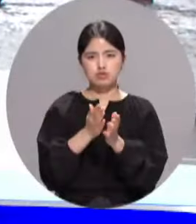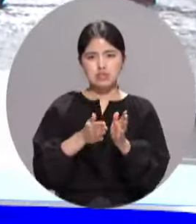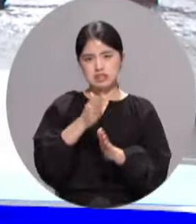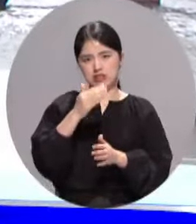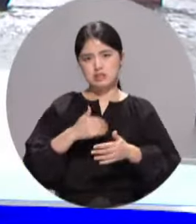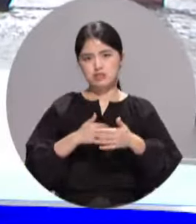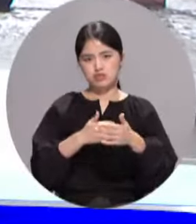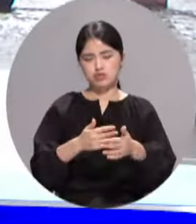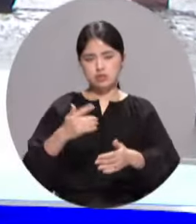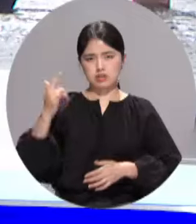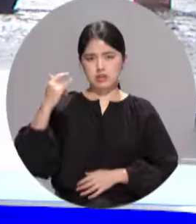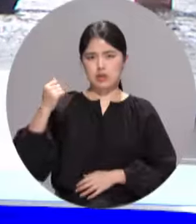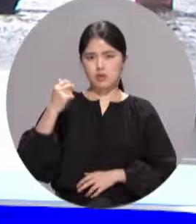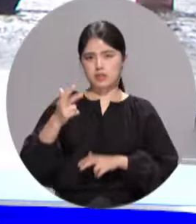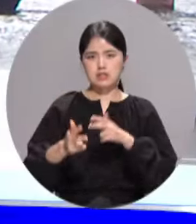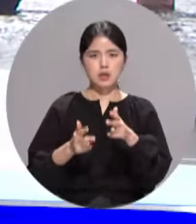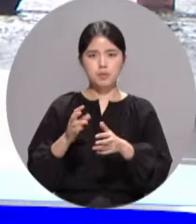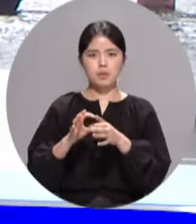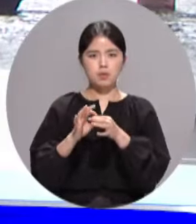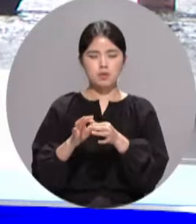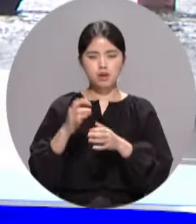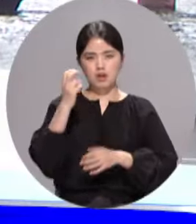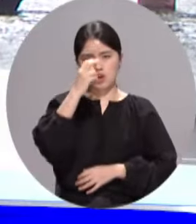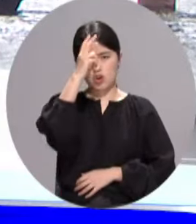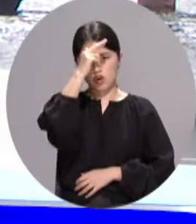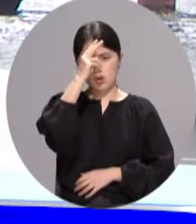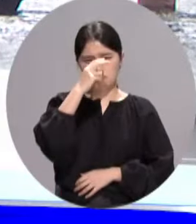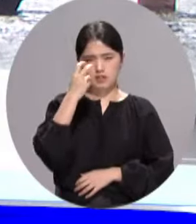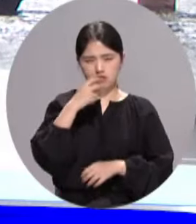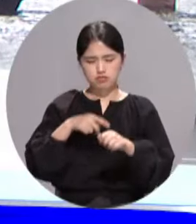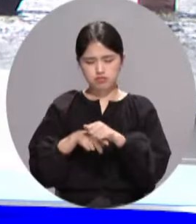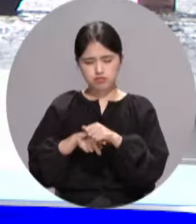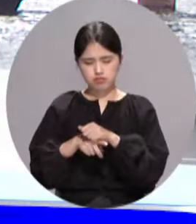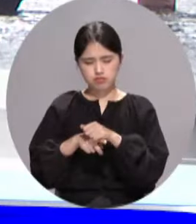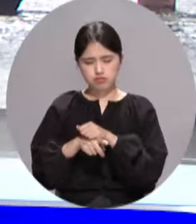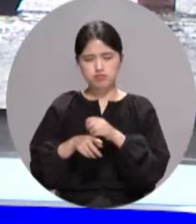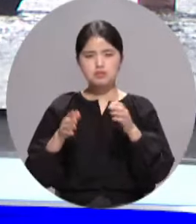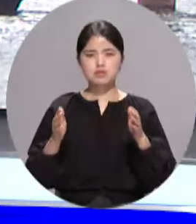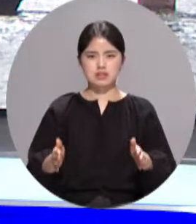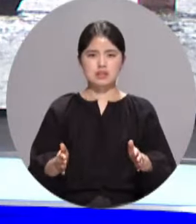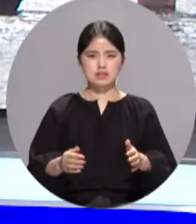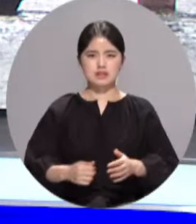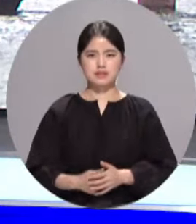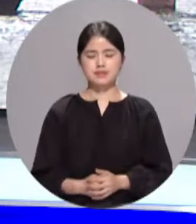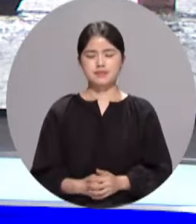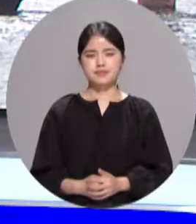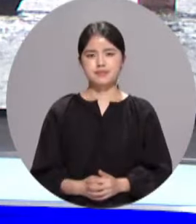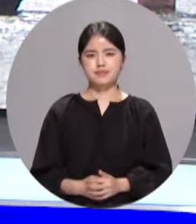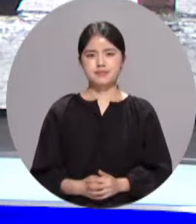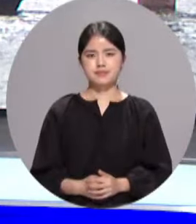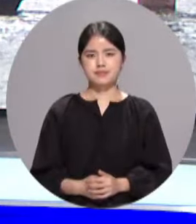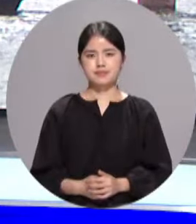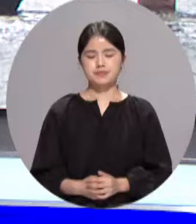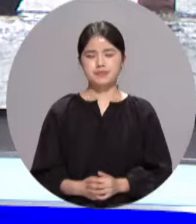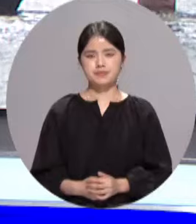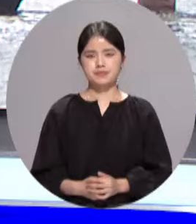추진한 육상태양광 사업과 관련해 검찰의 수사망에 좁혀 오던 상황이었습니다 박혜진 기자가